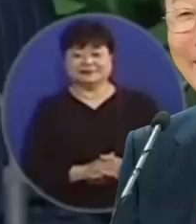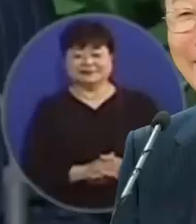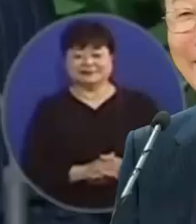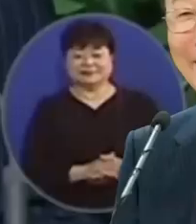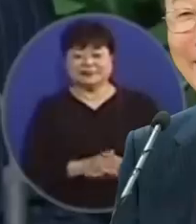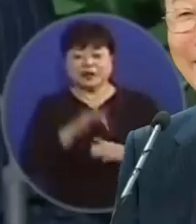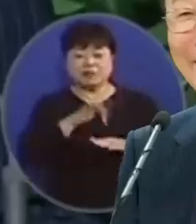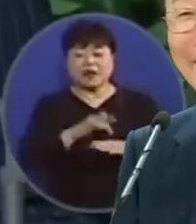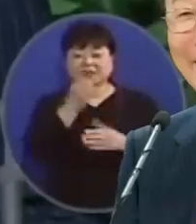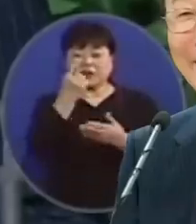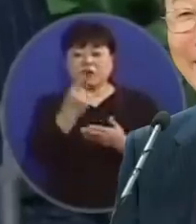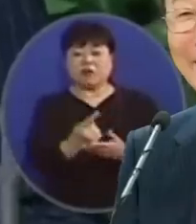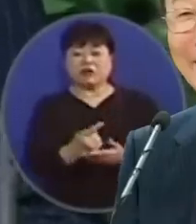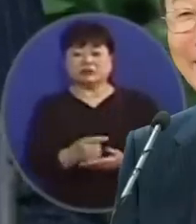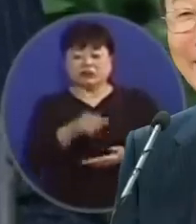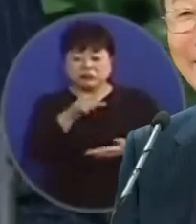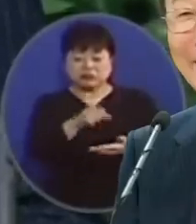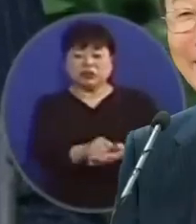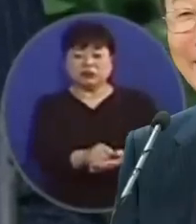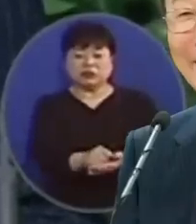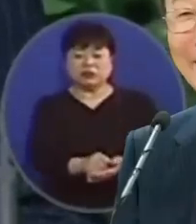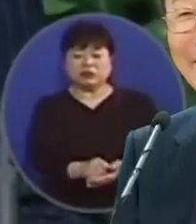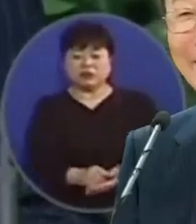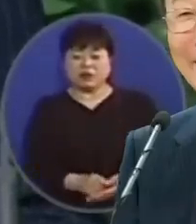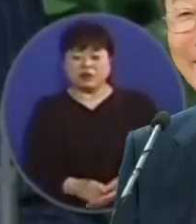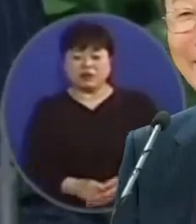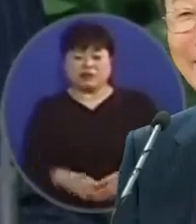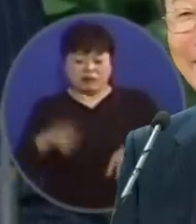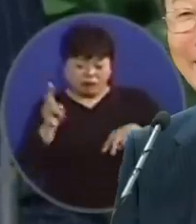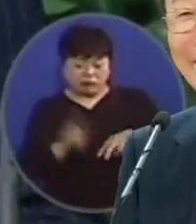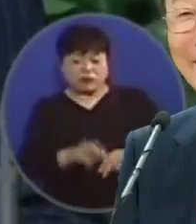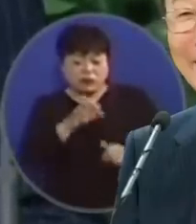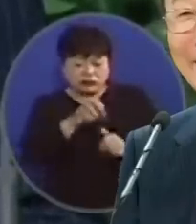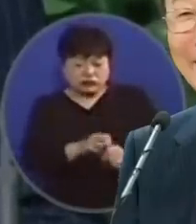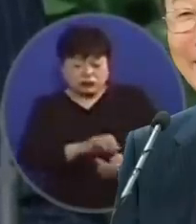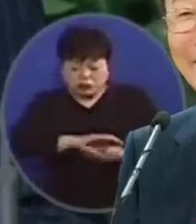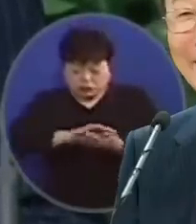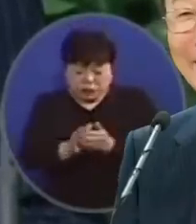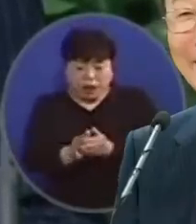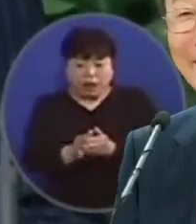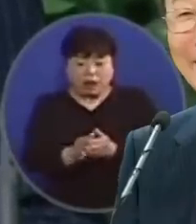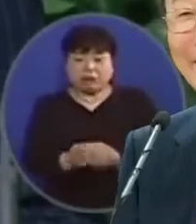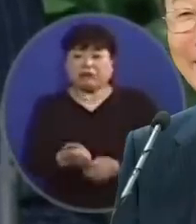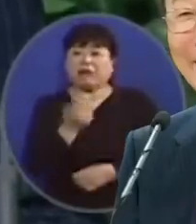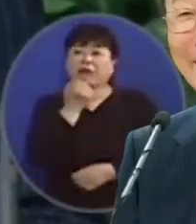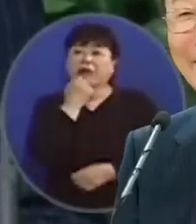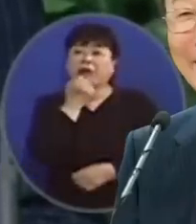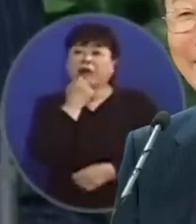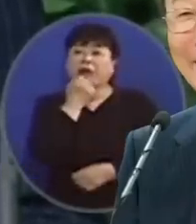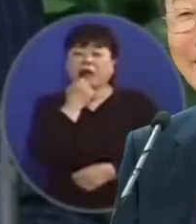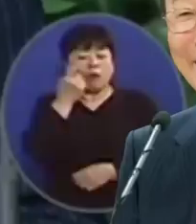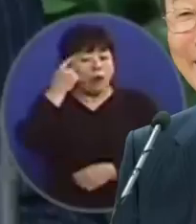그런데 왜 마귀가 와서 떡 점령하고 두들겨 패고 찍고 물고 짓밟고 해도